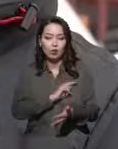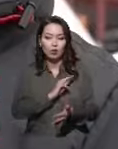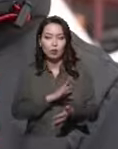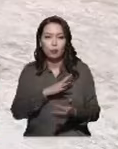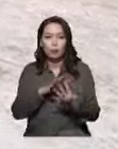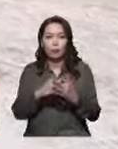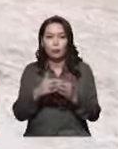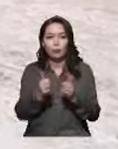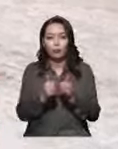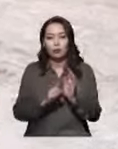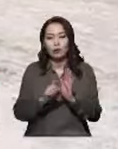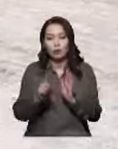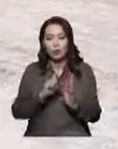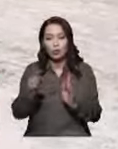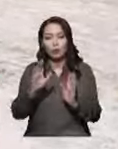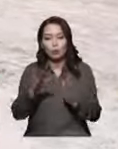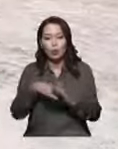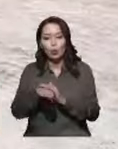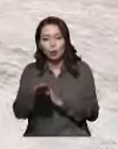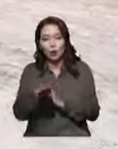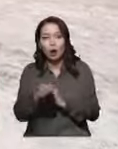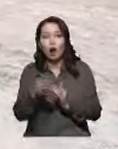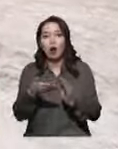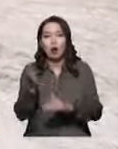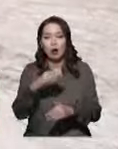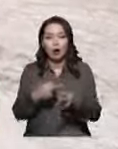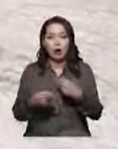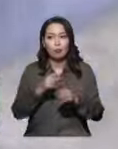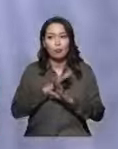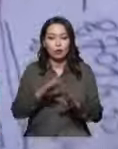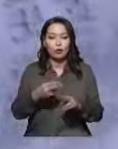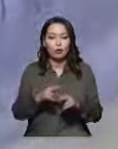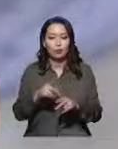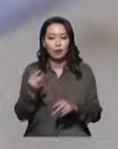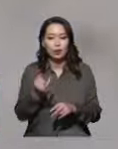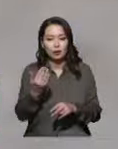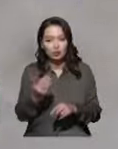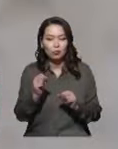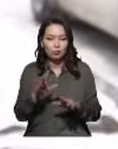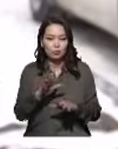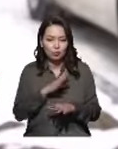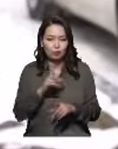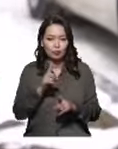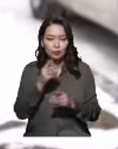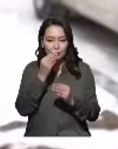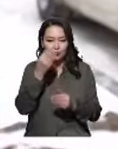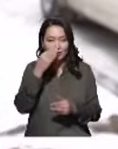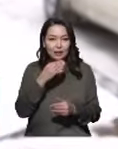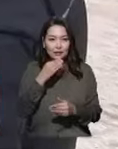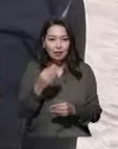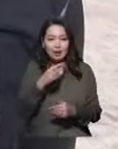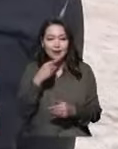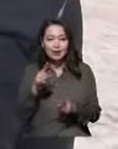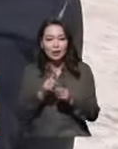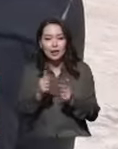жақтан шаруа қожалығын ашам деп шығып кеткен ол үйіне оралмапты. Ұлының бір дерегі шығып қалар деген үміт жетегіндегі әкесі тіпті Ресейді шарлап